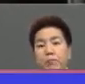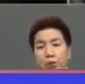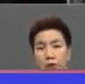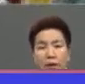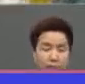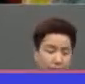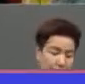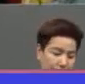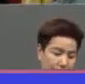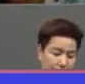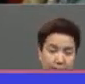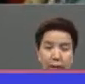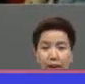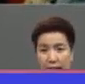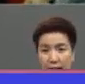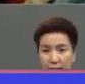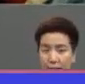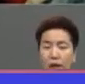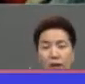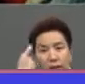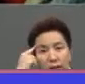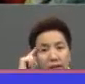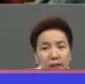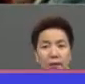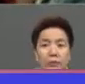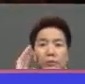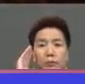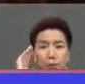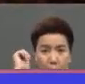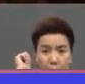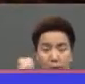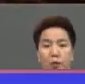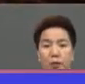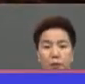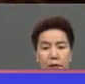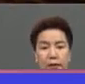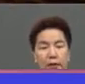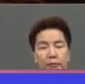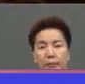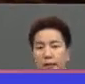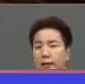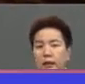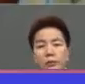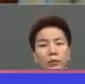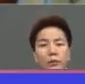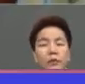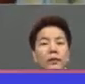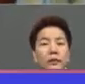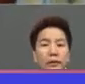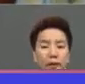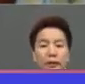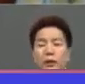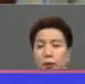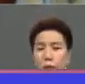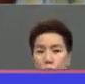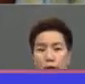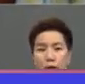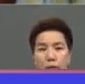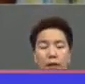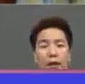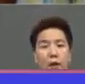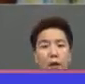พระอัจฉริยภาพก้าวด้านกิจกรรมทำภาพพิมพ์ silkscreenภาพอัครศิลปินบนเสื้อยืดและกัลปภาพ